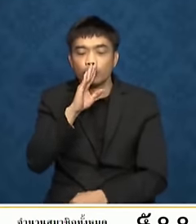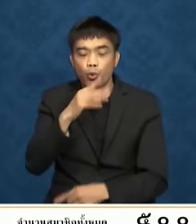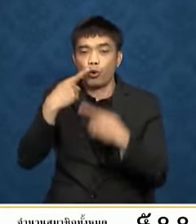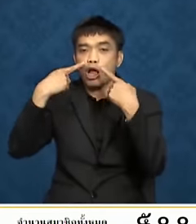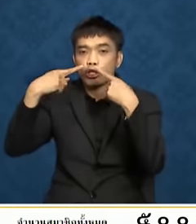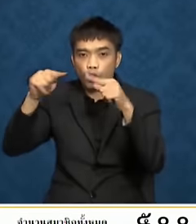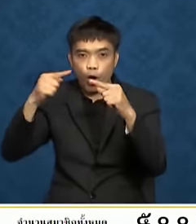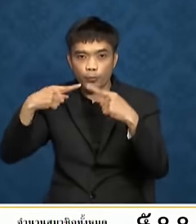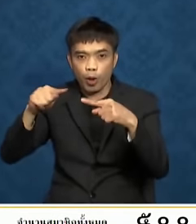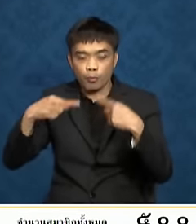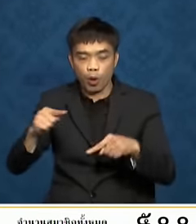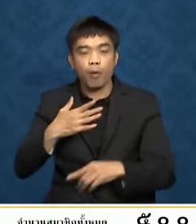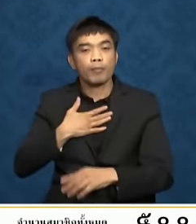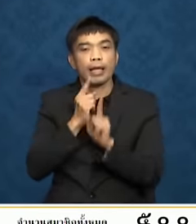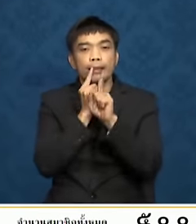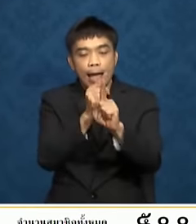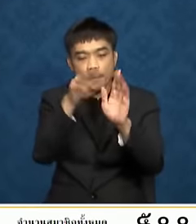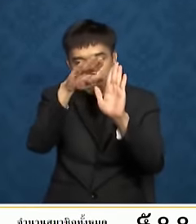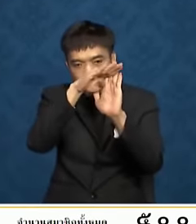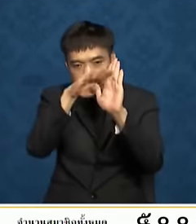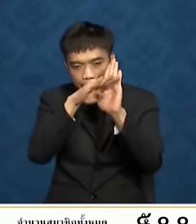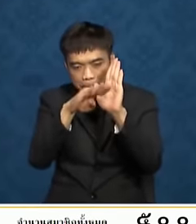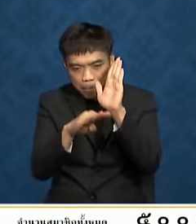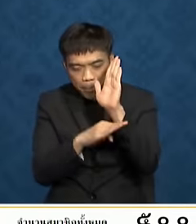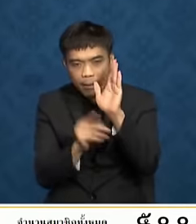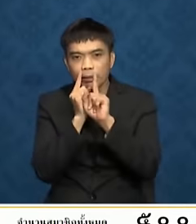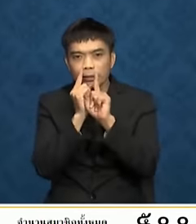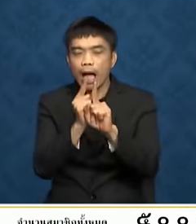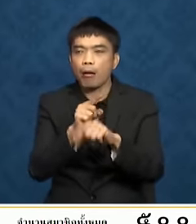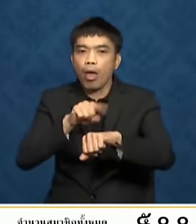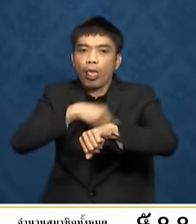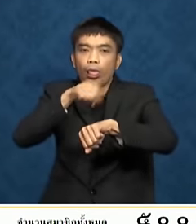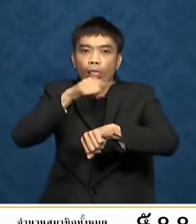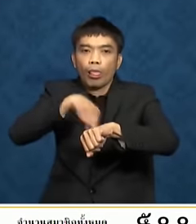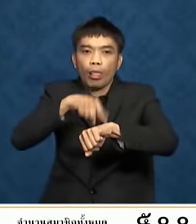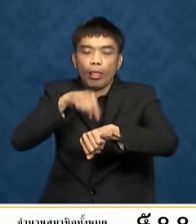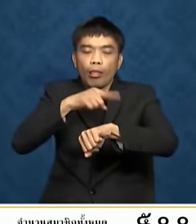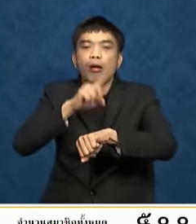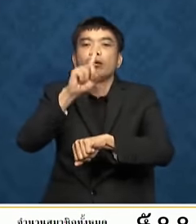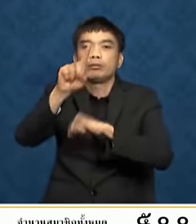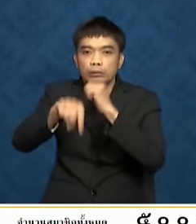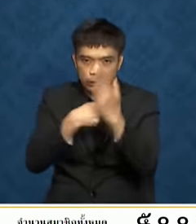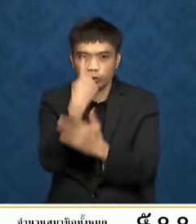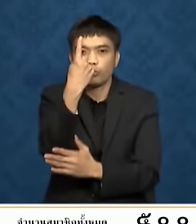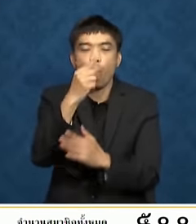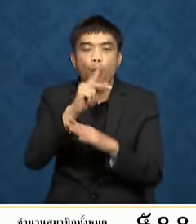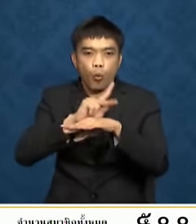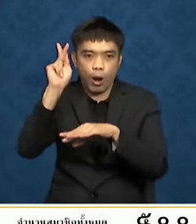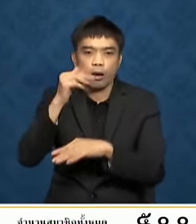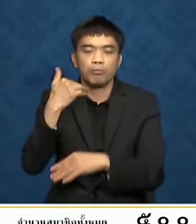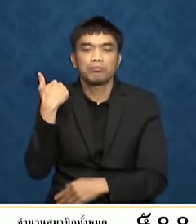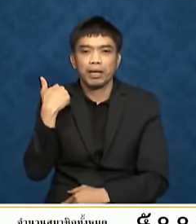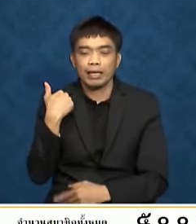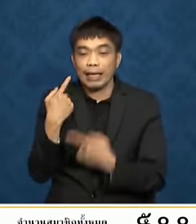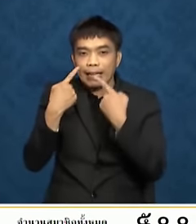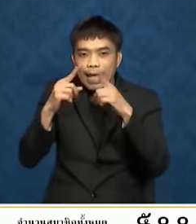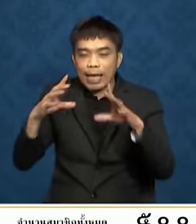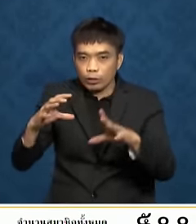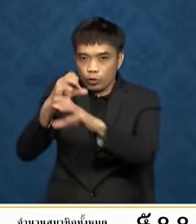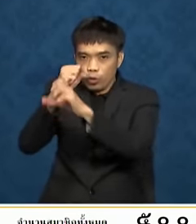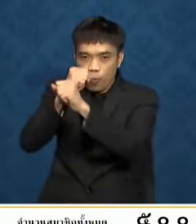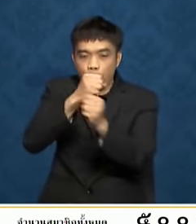ตามคำถามตามรายบรรทัดที่ท่านยกมาเนี่ยผมต้องใช้เวลาเป็นชั่วโมงก็เอาจะเป็นว่าจะตอบแบบวาระที่